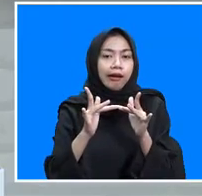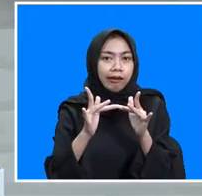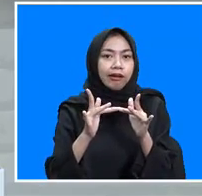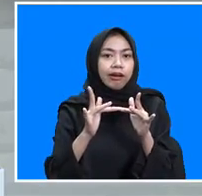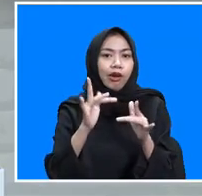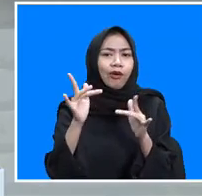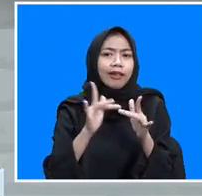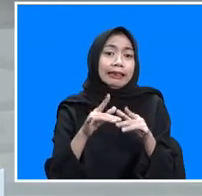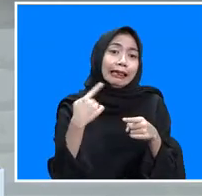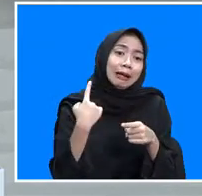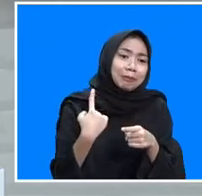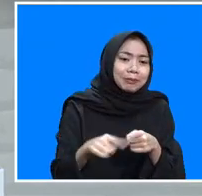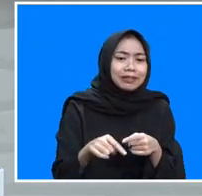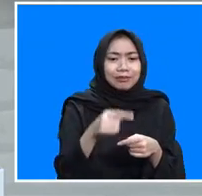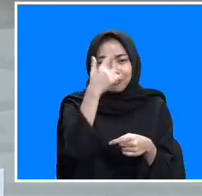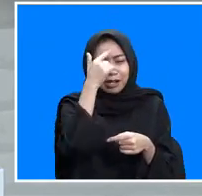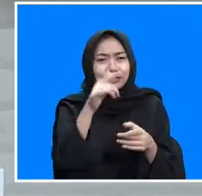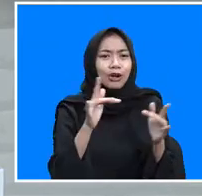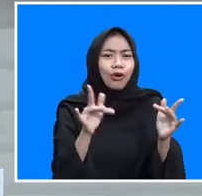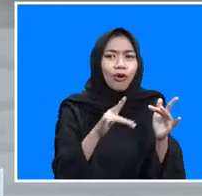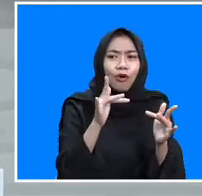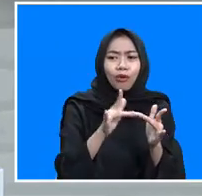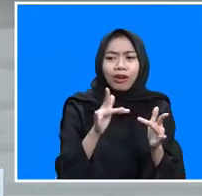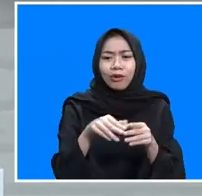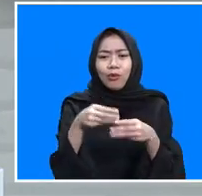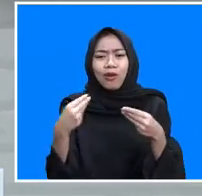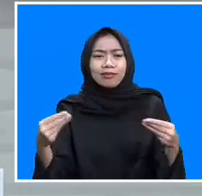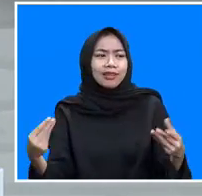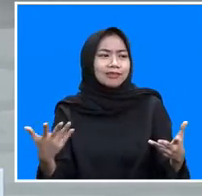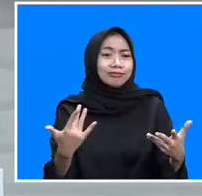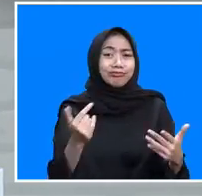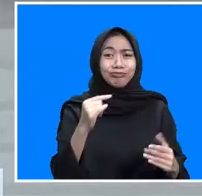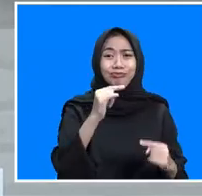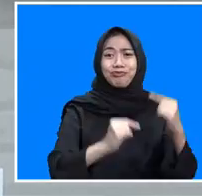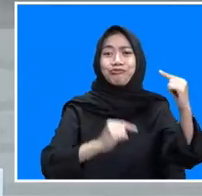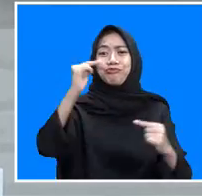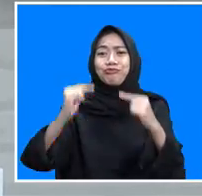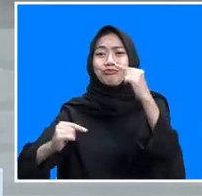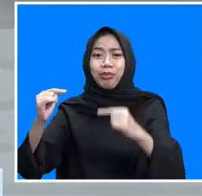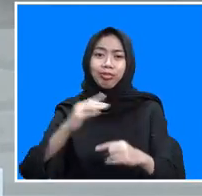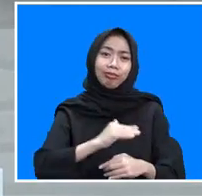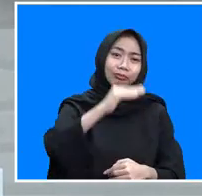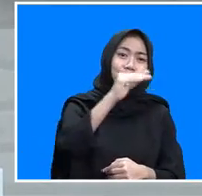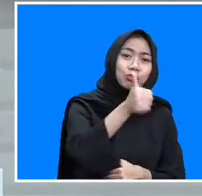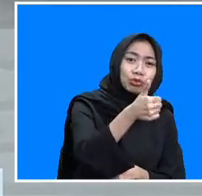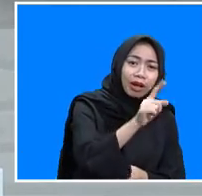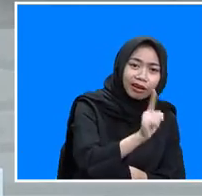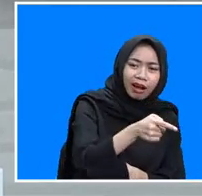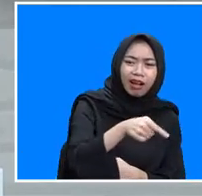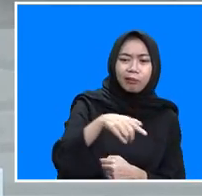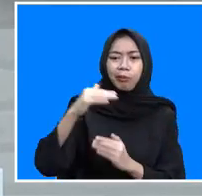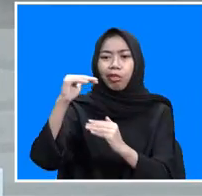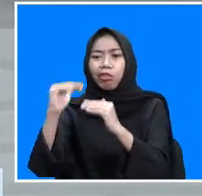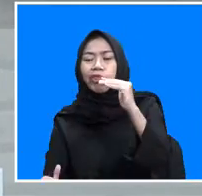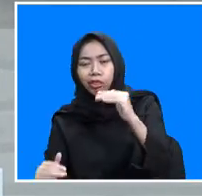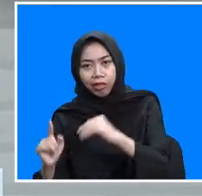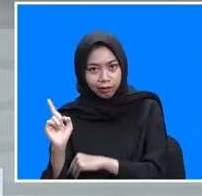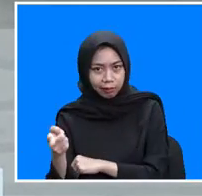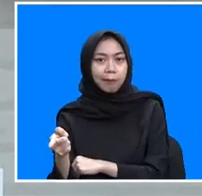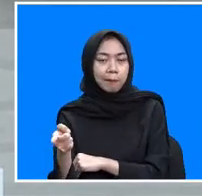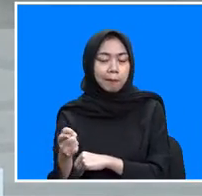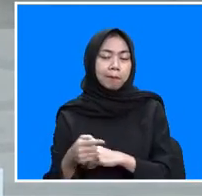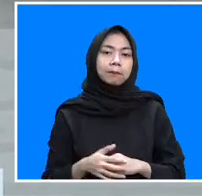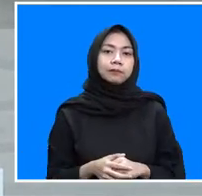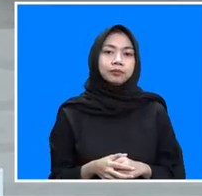tentunya kualitas dari pembelajaran jarak jauh ini bervariasi dari satu negara dengan negara yang lain. Dan juga bukan hanya